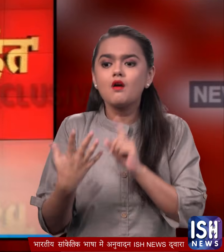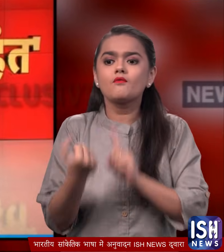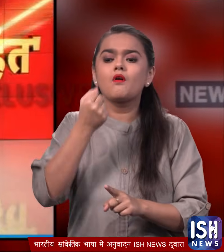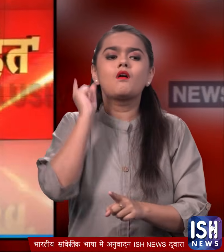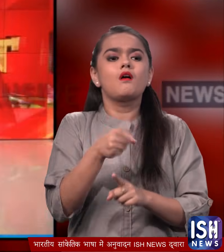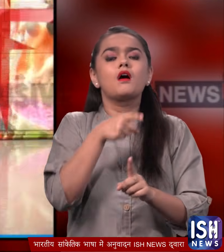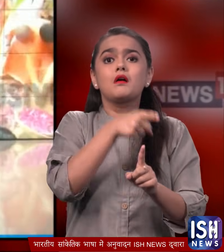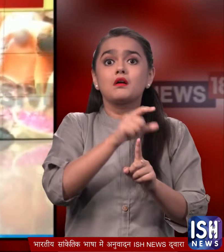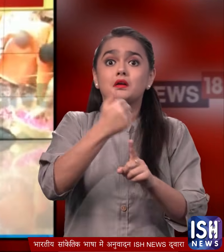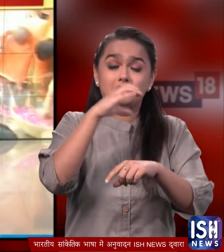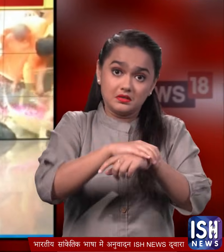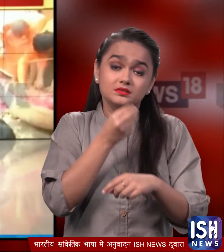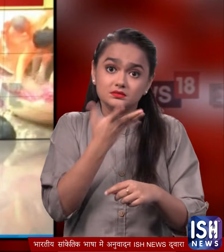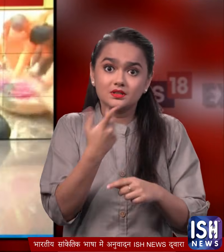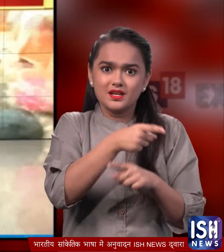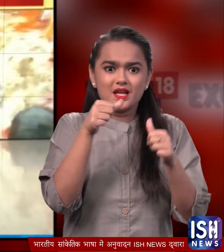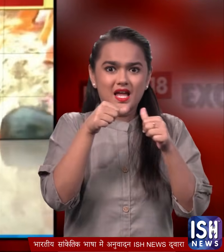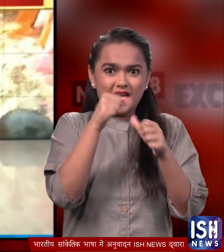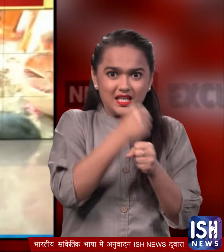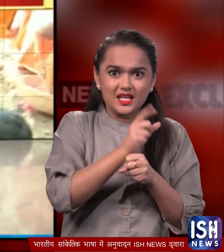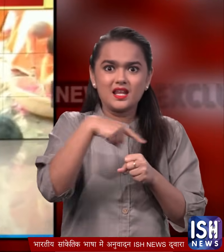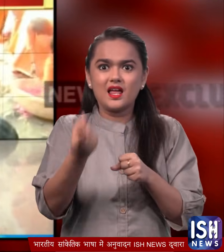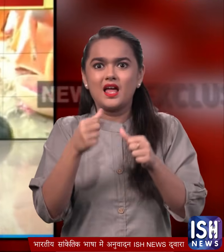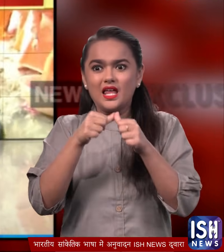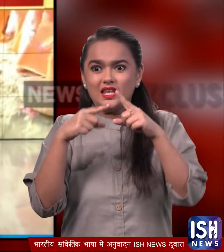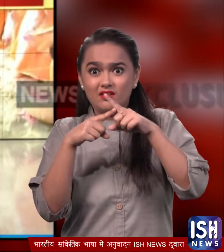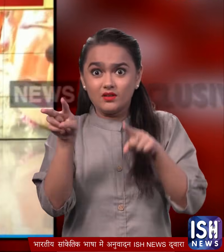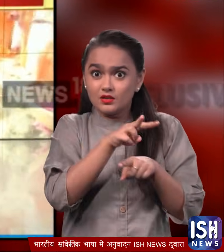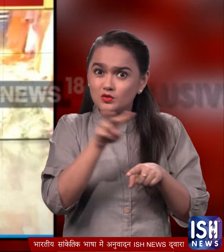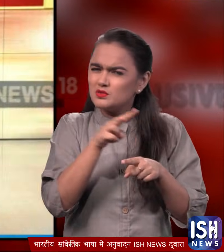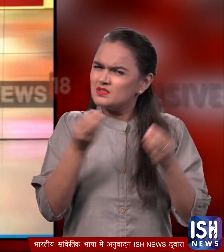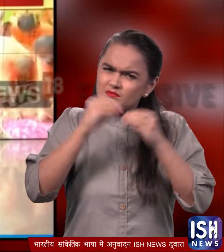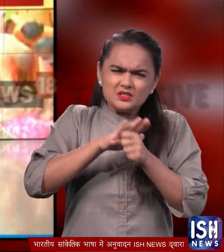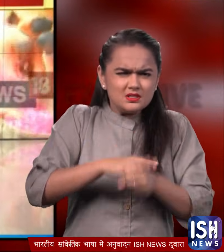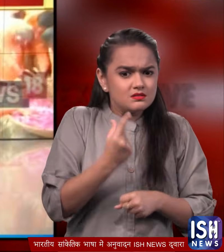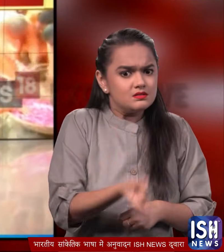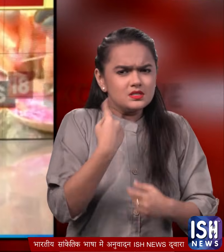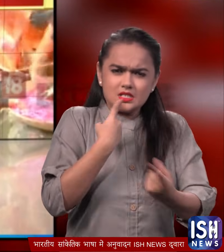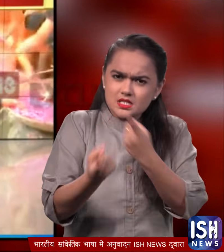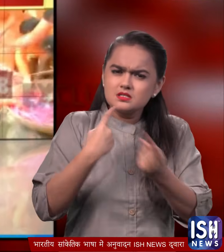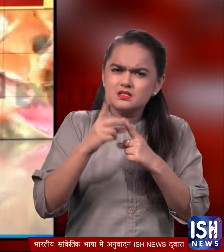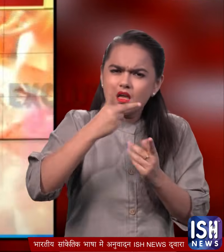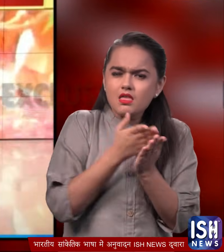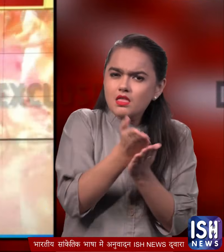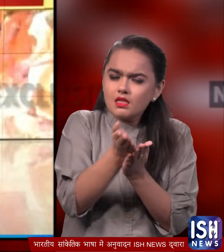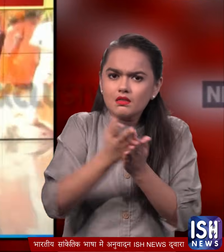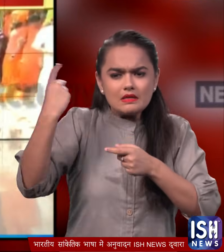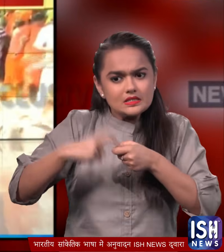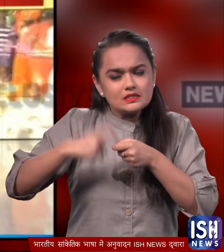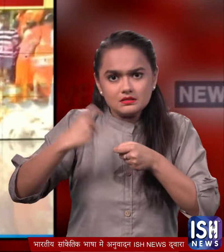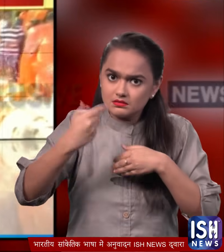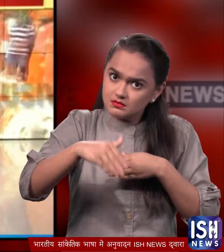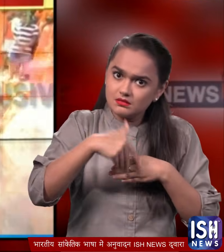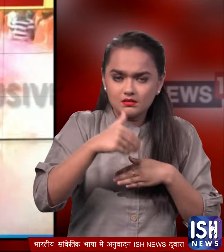यही नहीं, वो आनंद गिरी और आद्या तिवारी से सच उगलवाने के लिए भी एड़ी चोटी का जोर लगा रही। महंत सुसाइड केस के इन दोनों आरोपियों